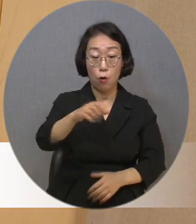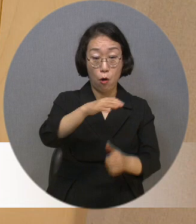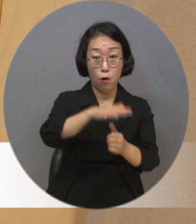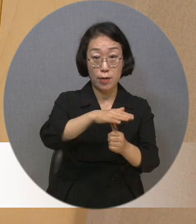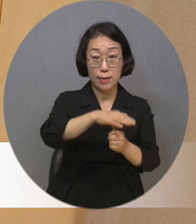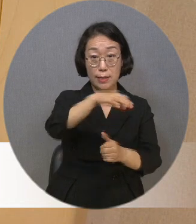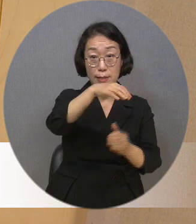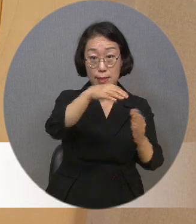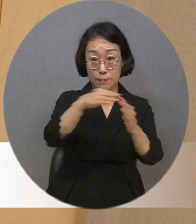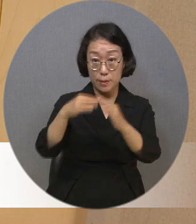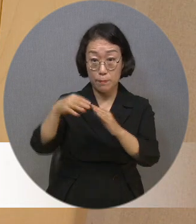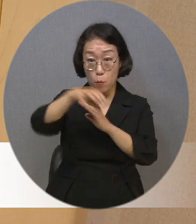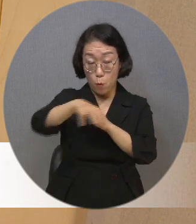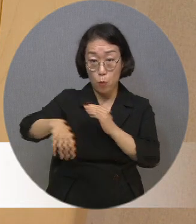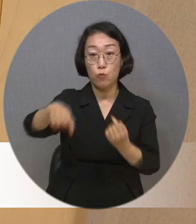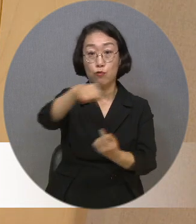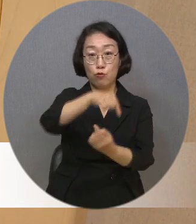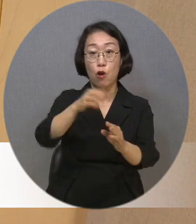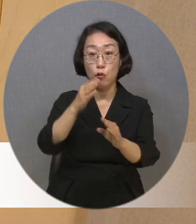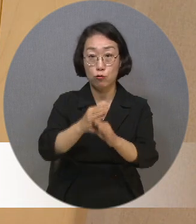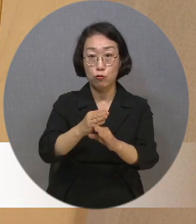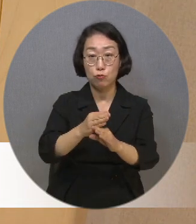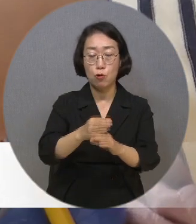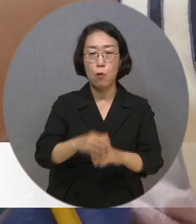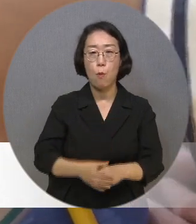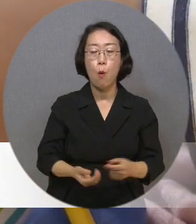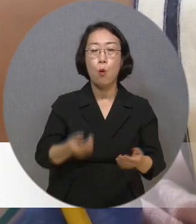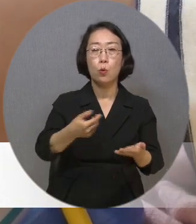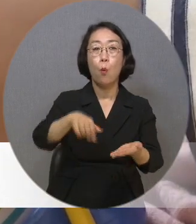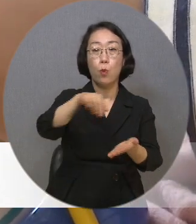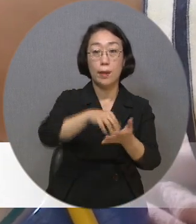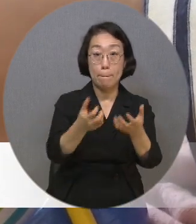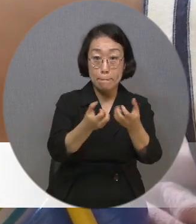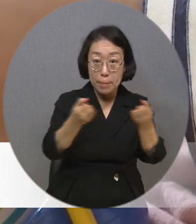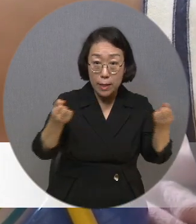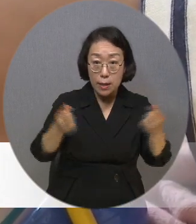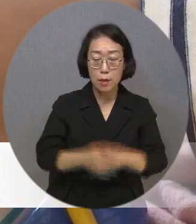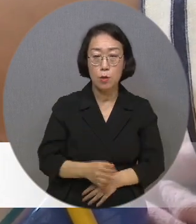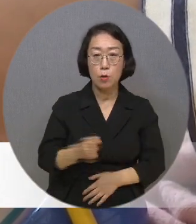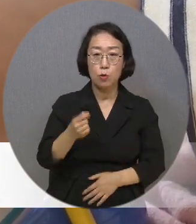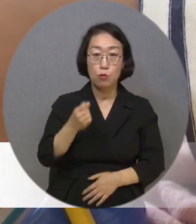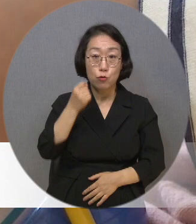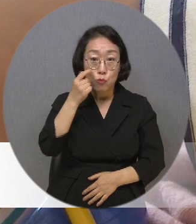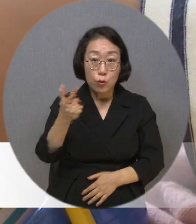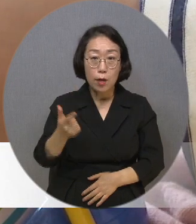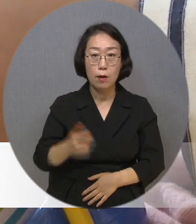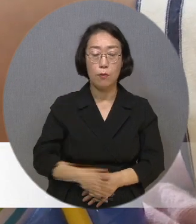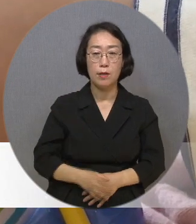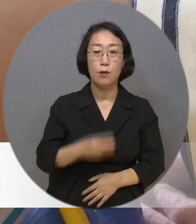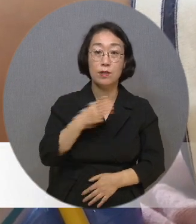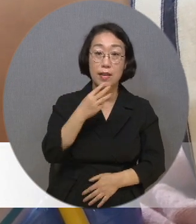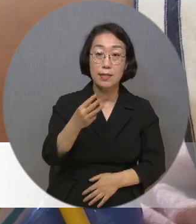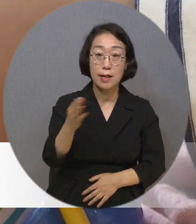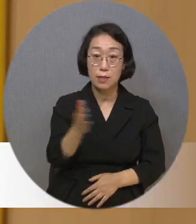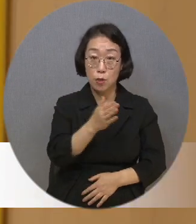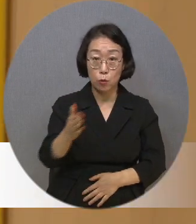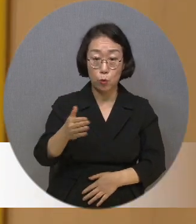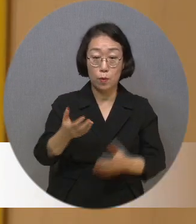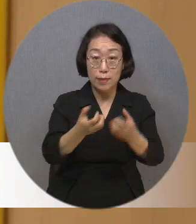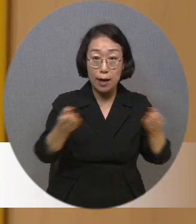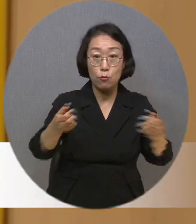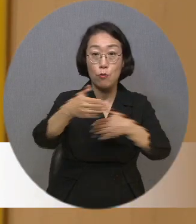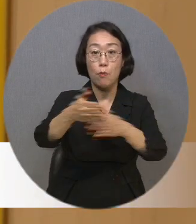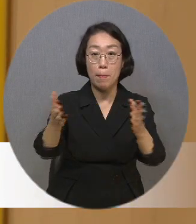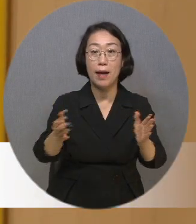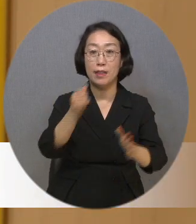시간제 보육 어린이집이 운영 중이며 모두 독립형으로 6개월에서 36개월 영아들이 별도의 반을 이용하고